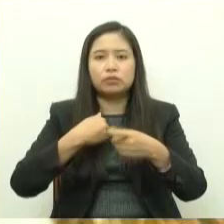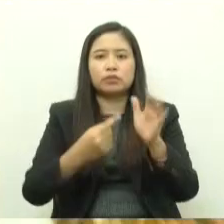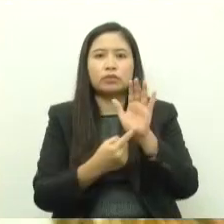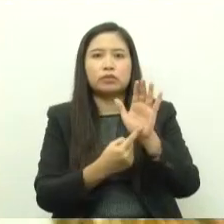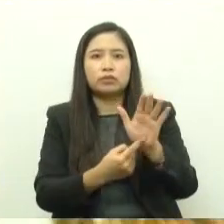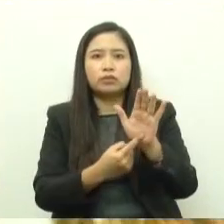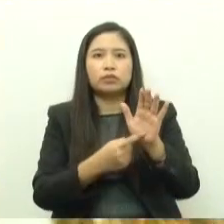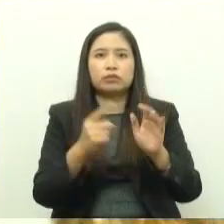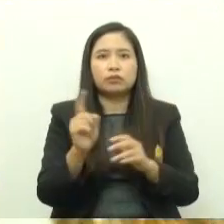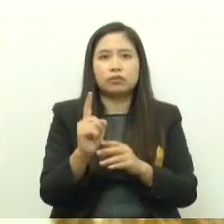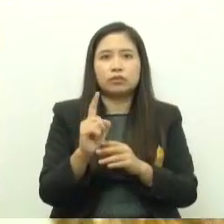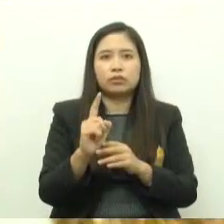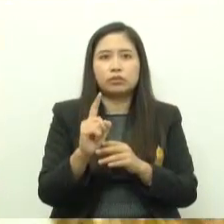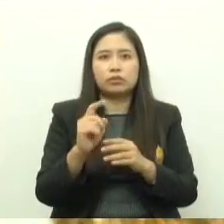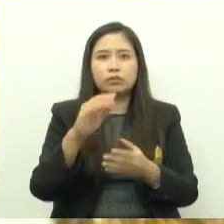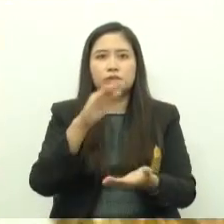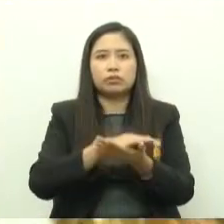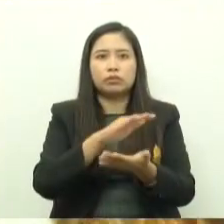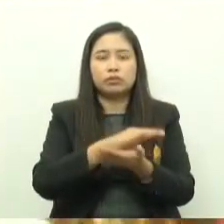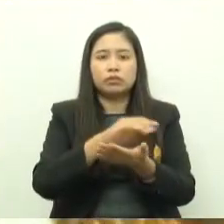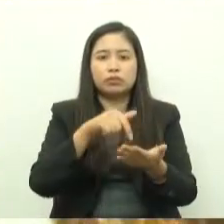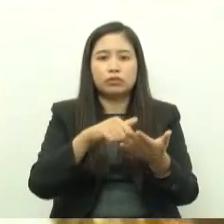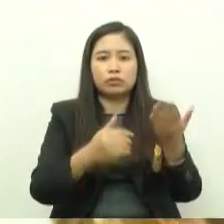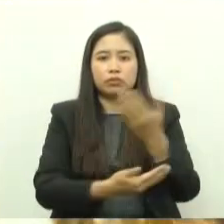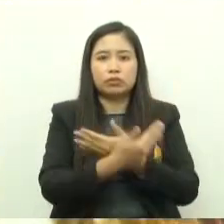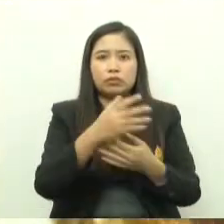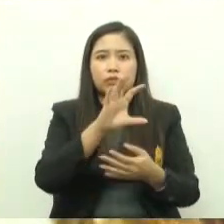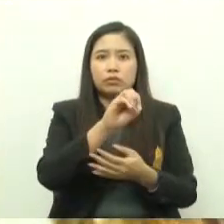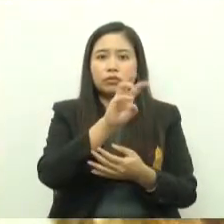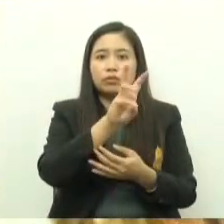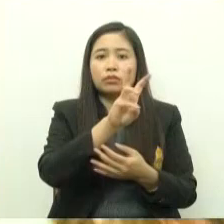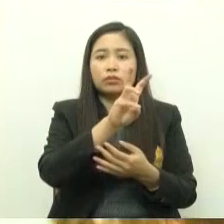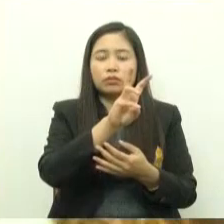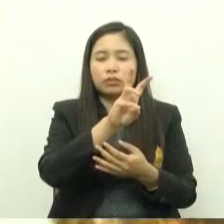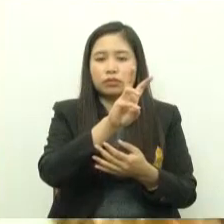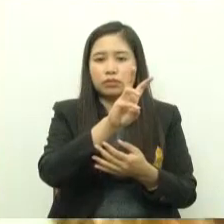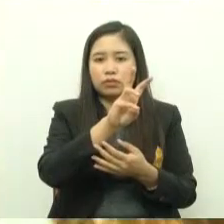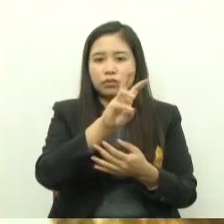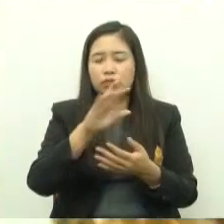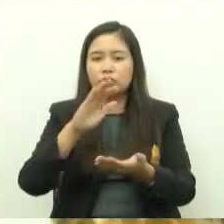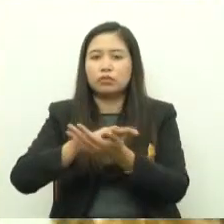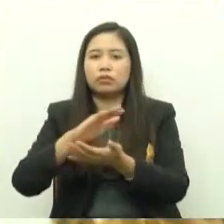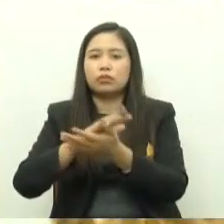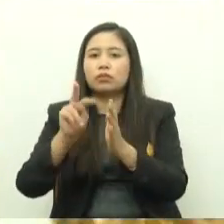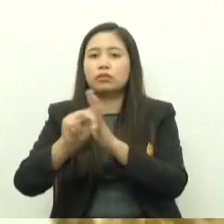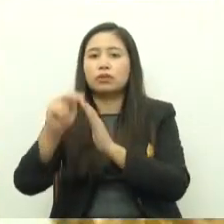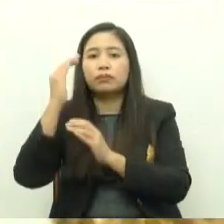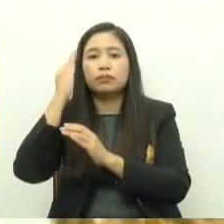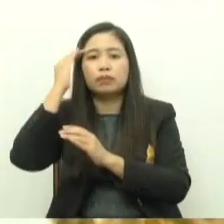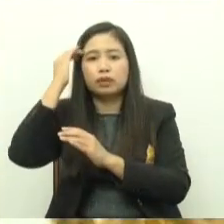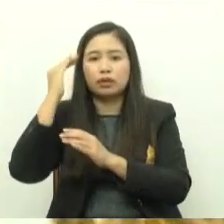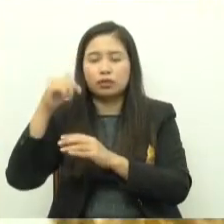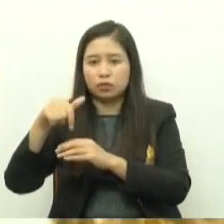พันธมิตรของเราก็คือโรงเรียนราชประชานุเคราะห์ 56แล้วก็โรงเรียนนาปัญญานุกูลนะคะในการ